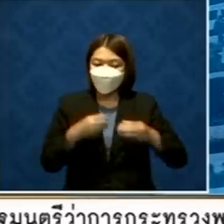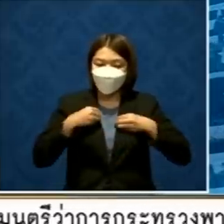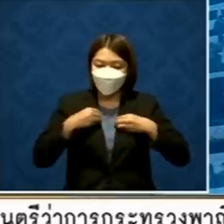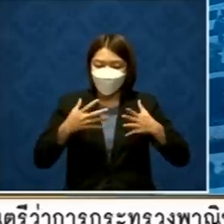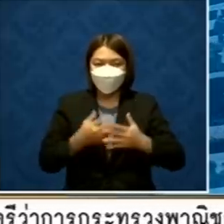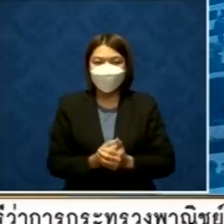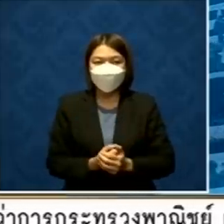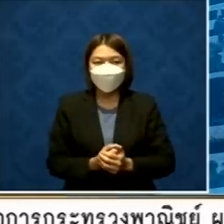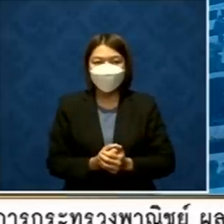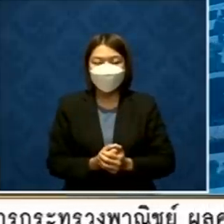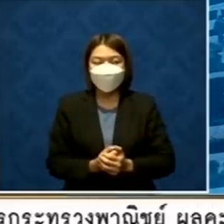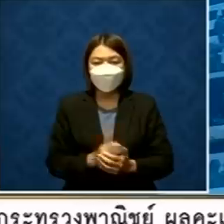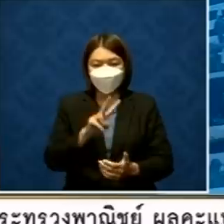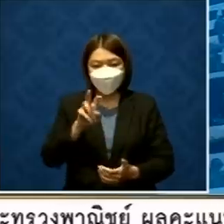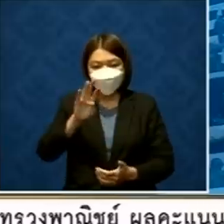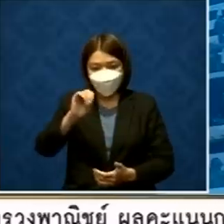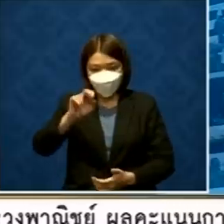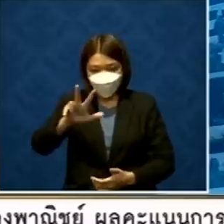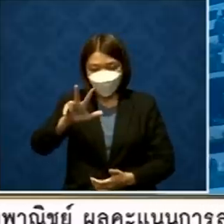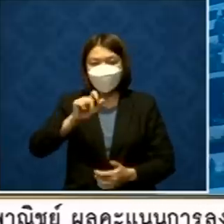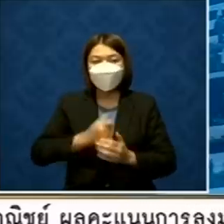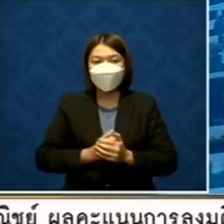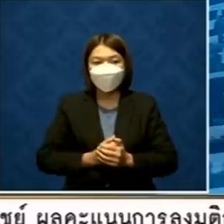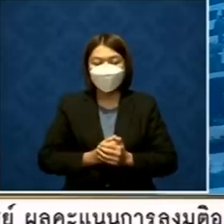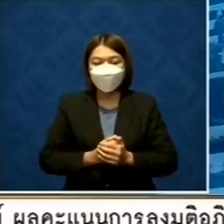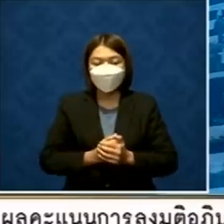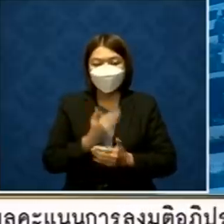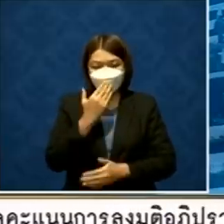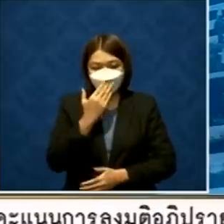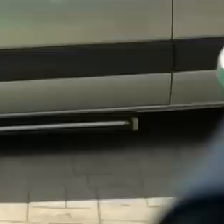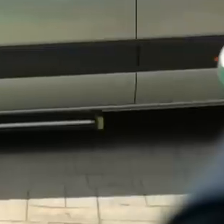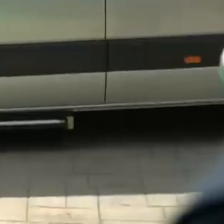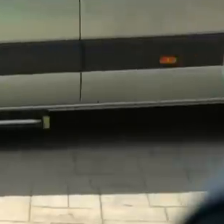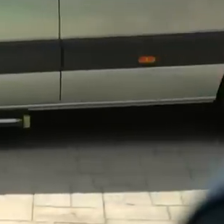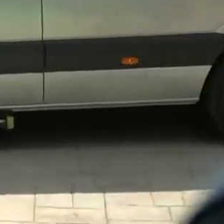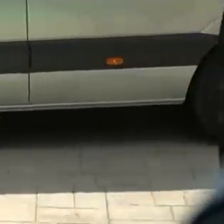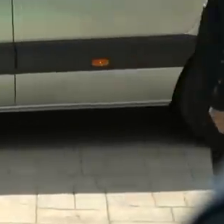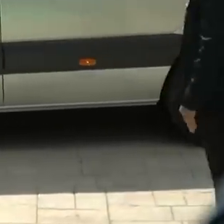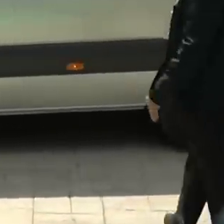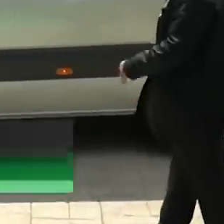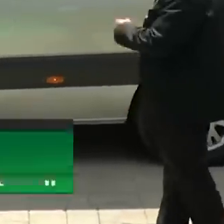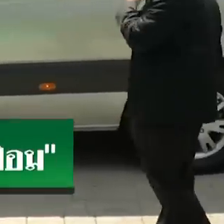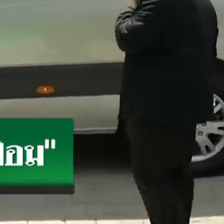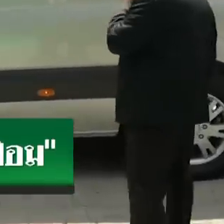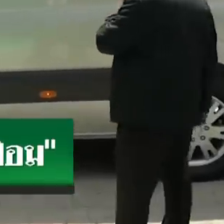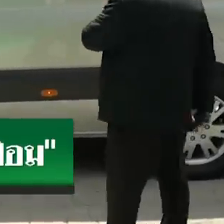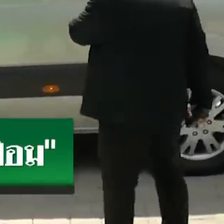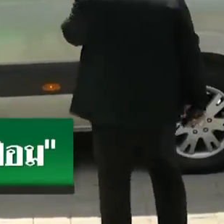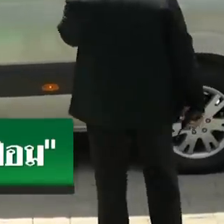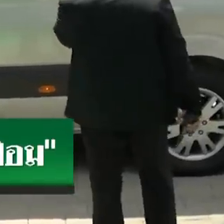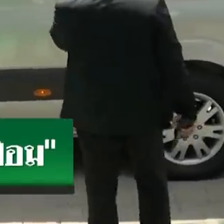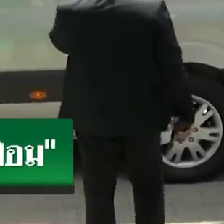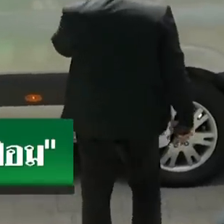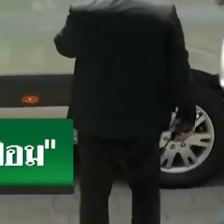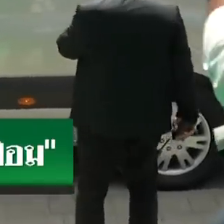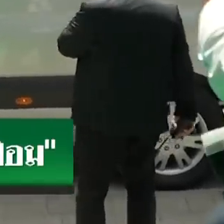ายกรัฐมนตรีซึ่งดูแลเรื่องน้ำวันนี้ไปตรวจสอบไปตรวจเช็คเรื่องแผนระบายน้ำในพื้นที่สมุ